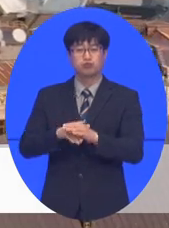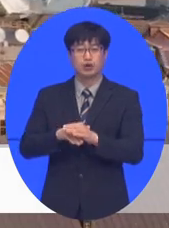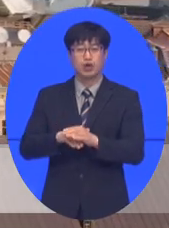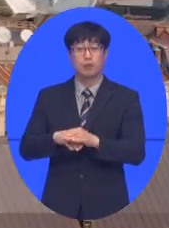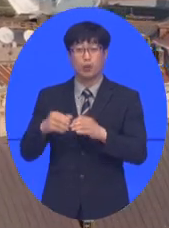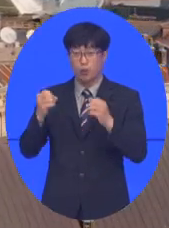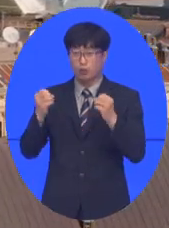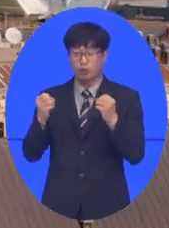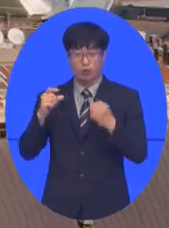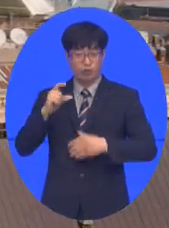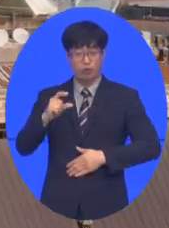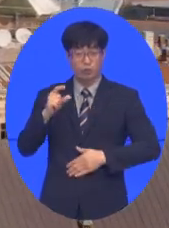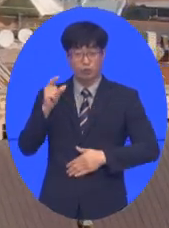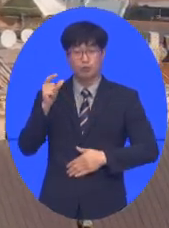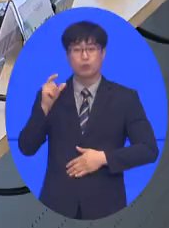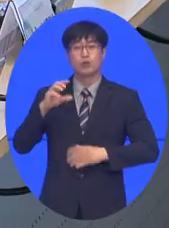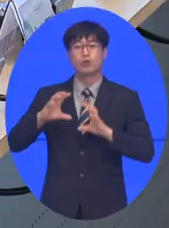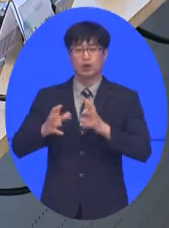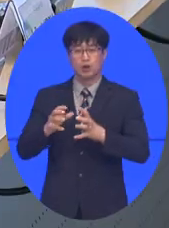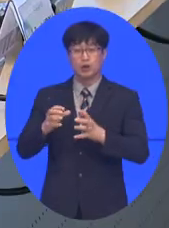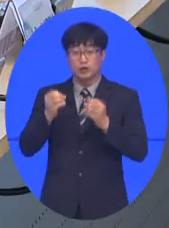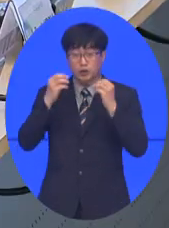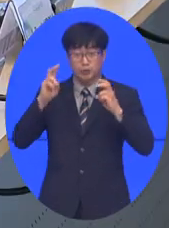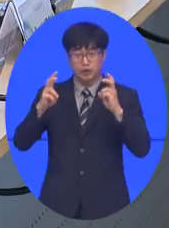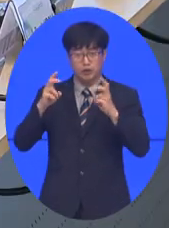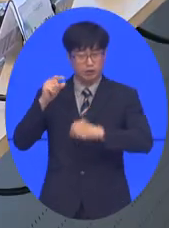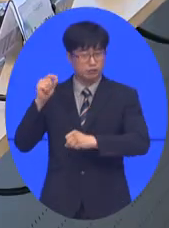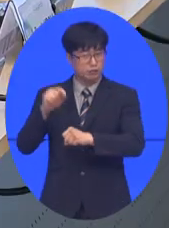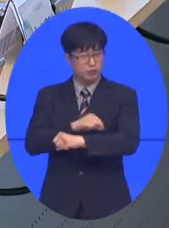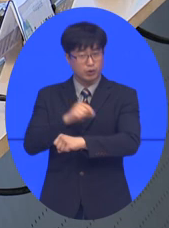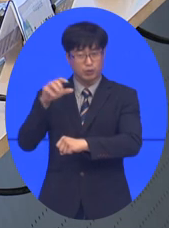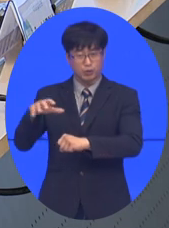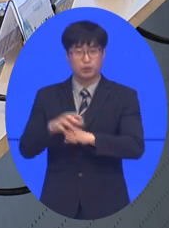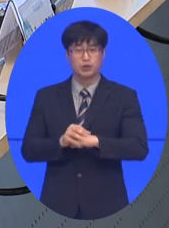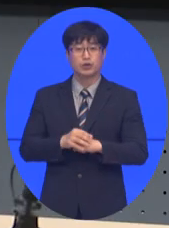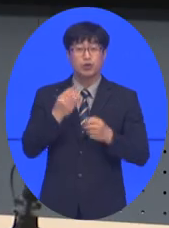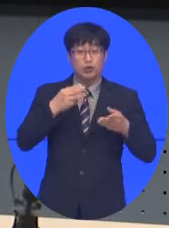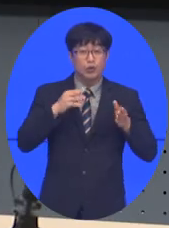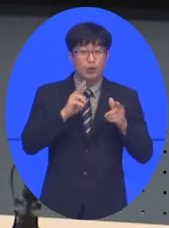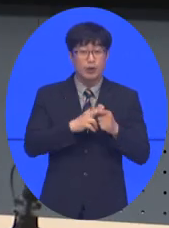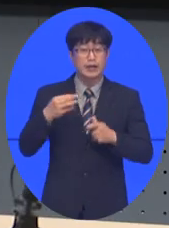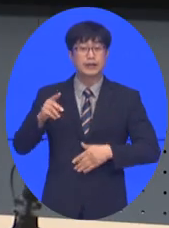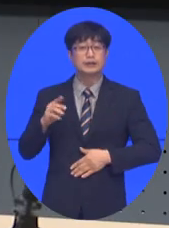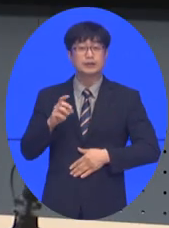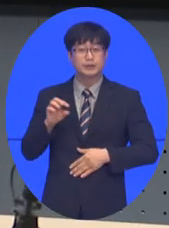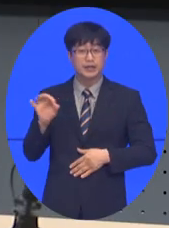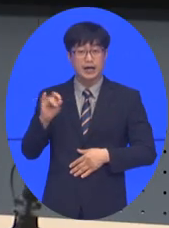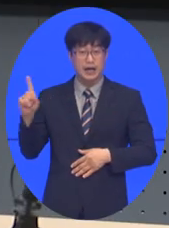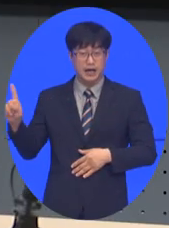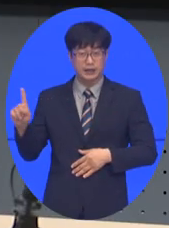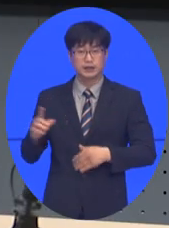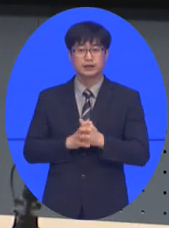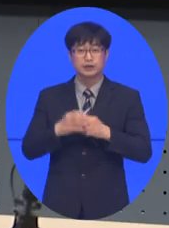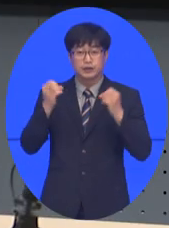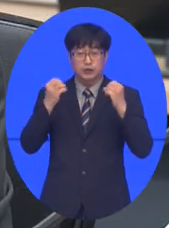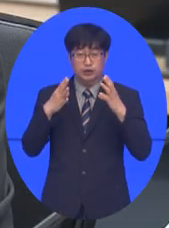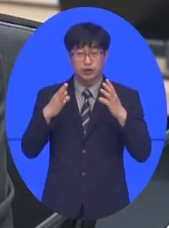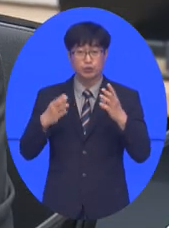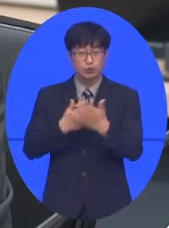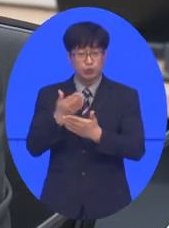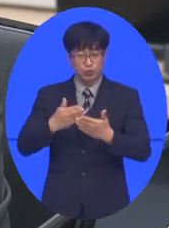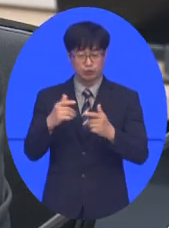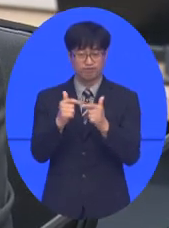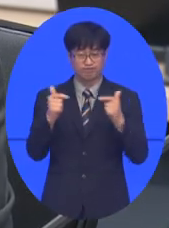특히 새싹 기업이 특화돼 있습니다. 이번 협약으로 경기도와 라트비아는 상호 새싹 기업 시장 진출 지원과 교류망